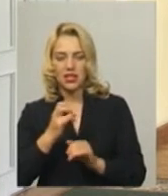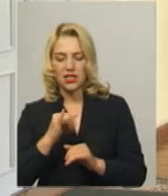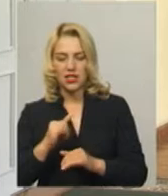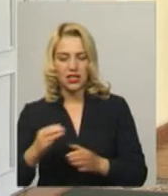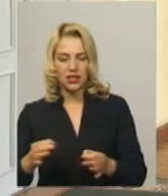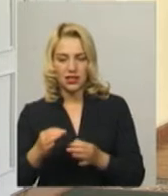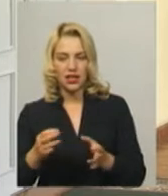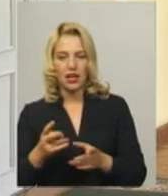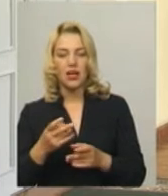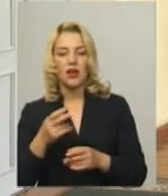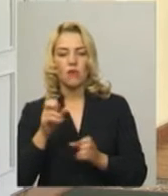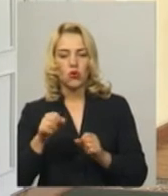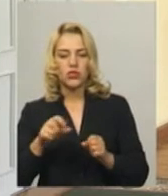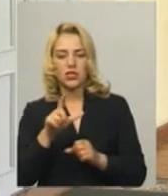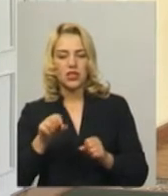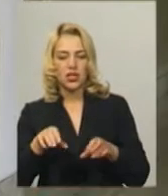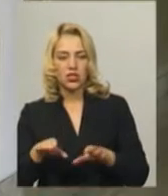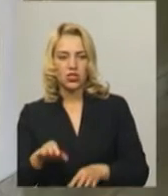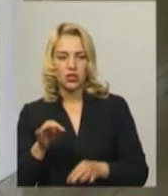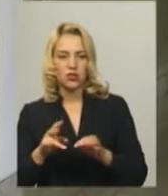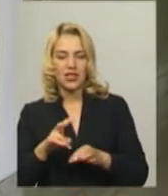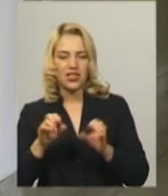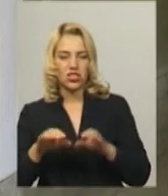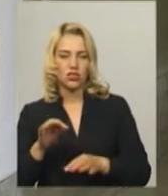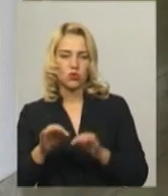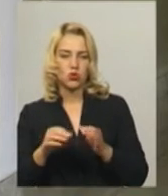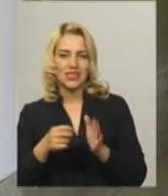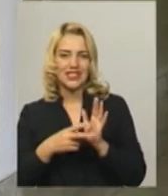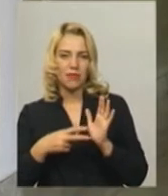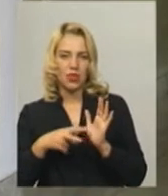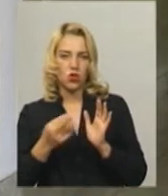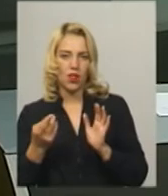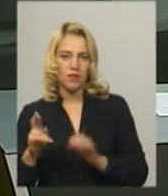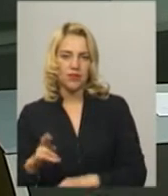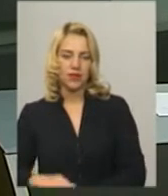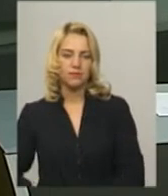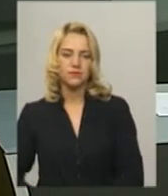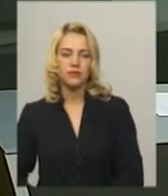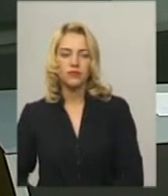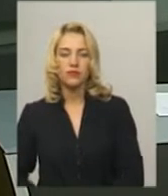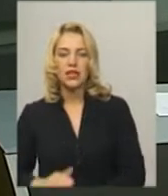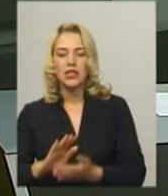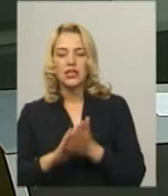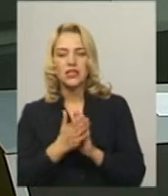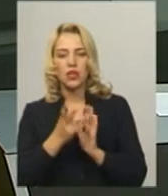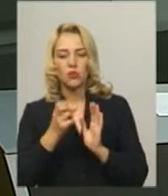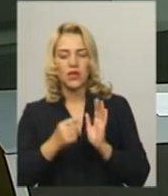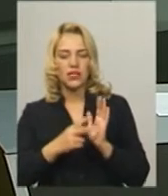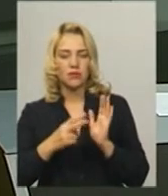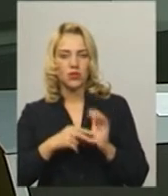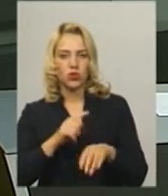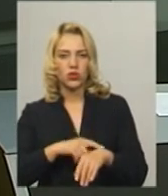можна за рішенням суду до 18 липня. Світлана Поробок, Іван Мовчан, новини. Станом на 18-ту